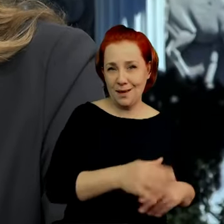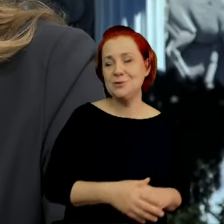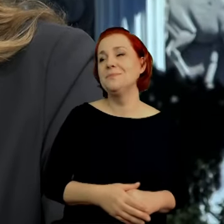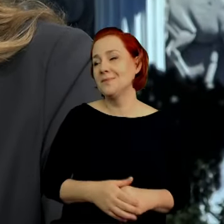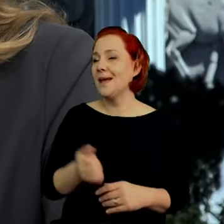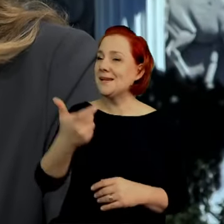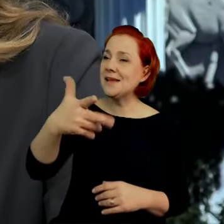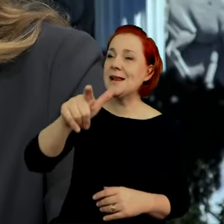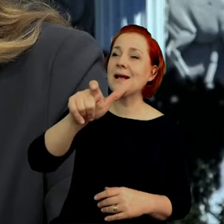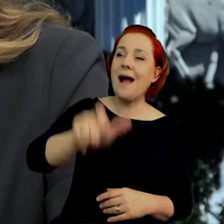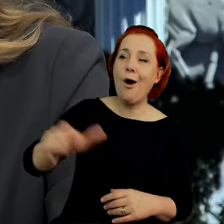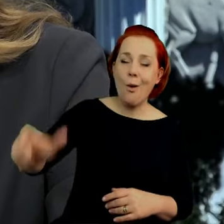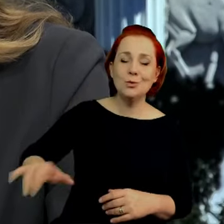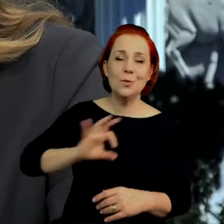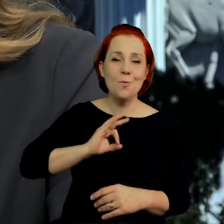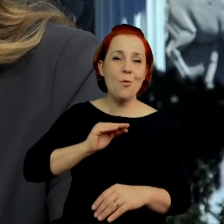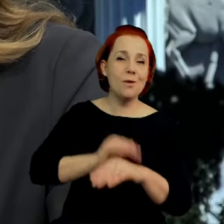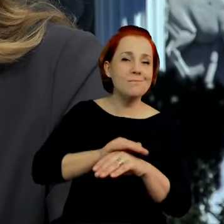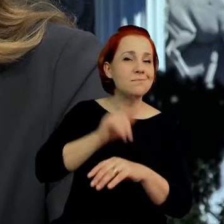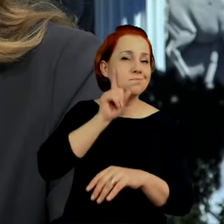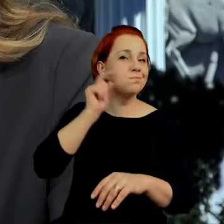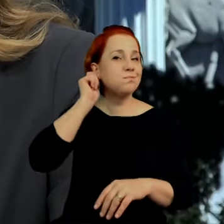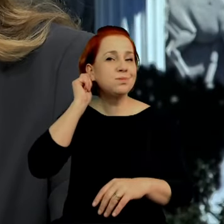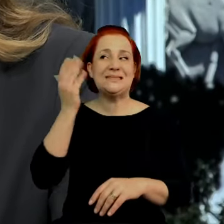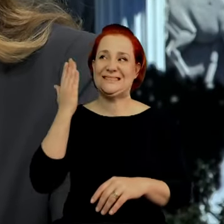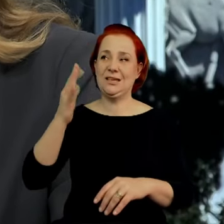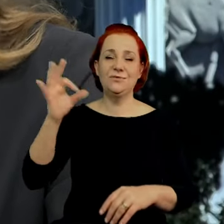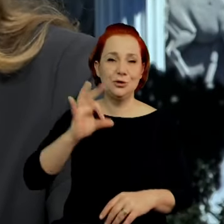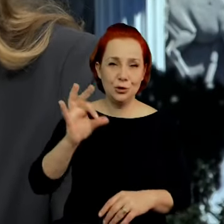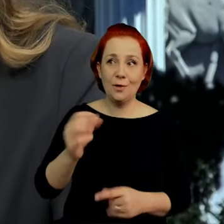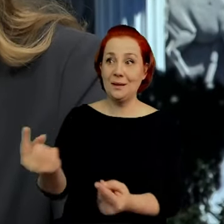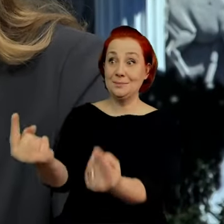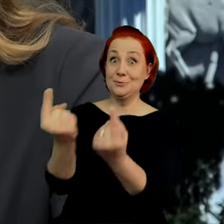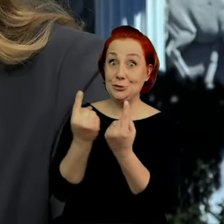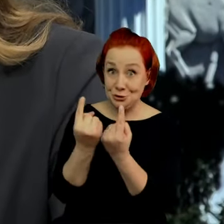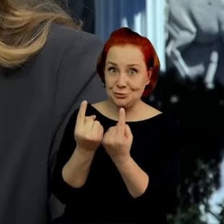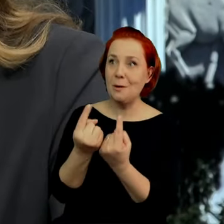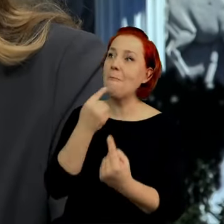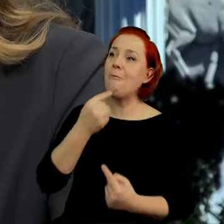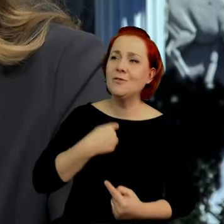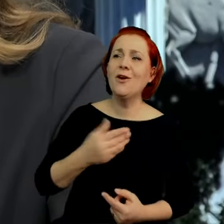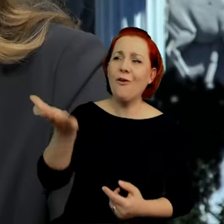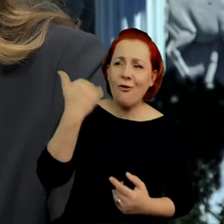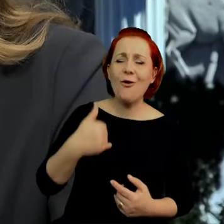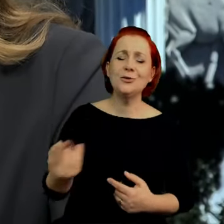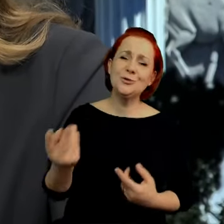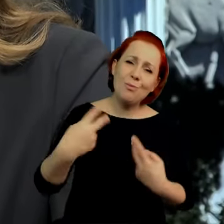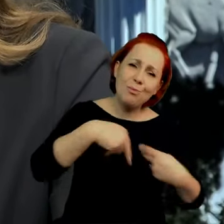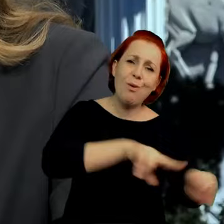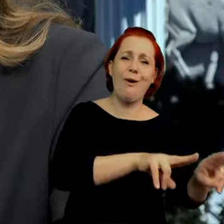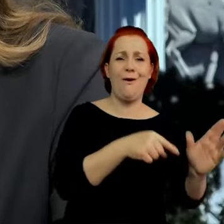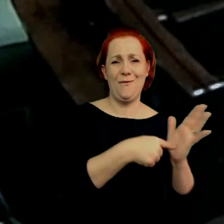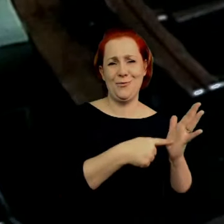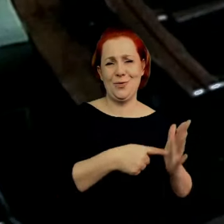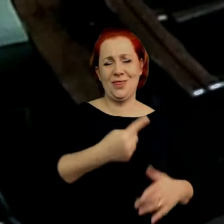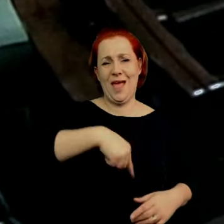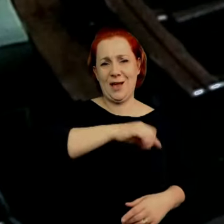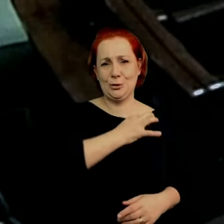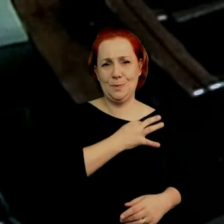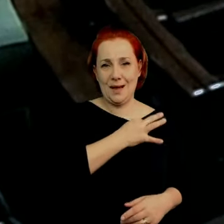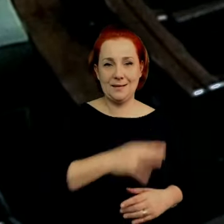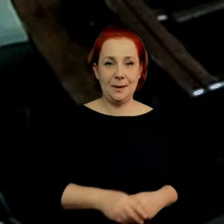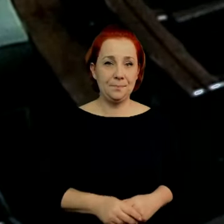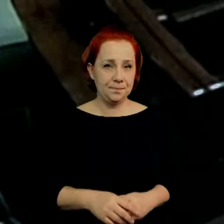w środę, to nie był dla mnie łatwy dzień. Przyszło do mnie i powiedziało, słuchaj, wróć do nas. No wróć. Czyli bierze pani to pod